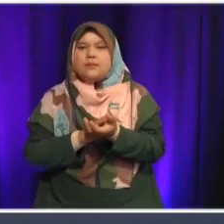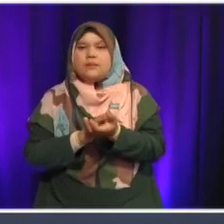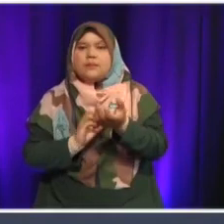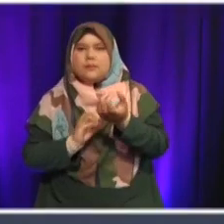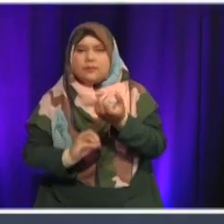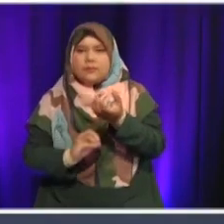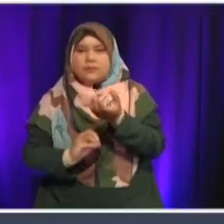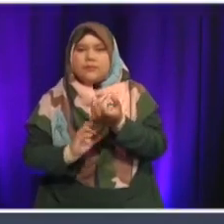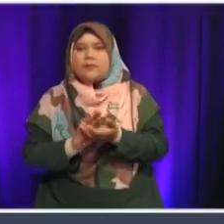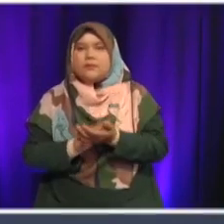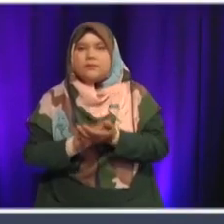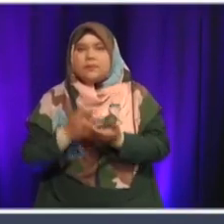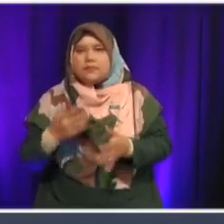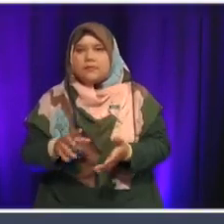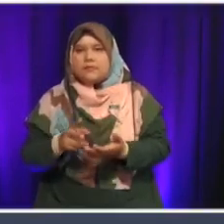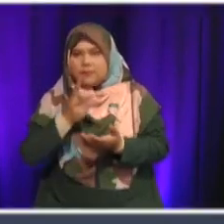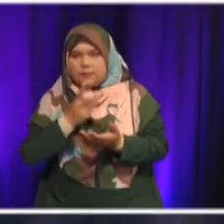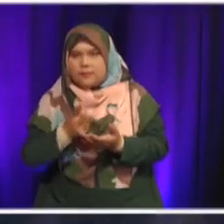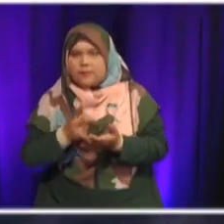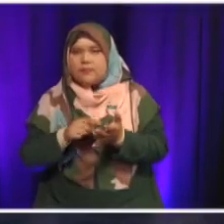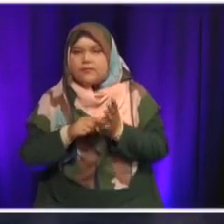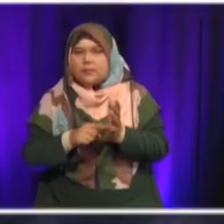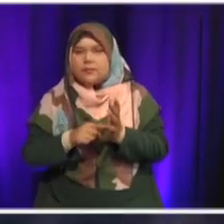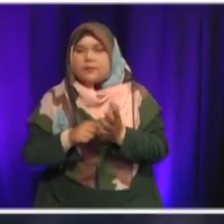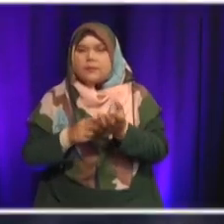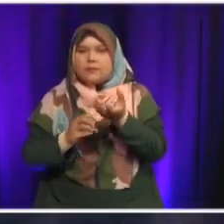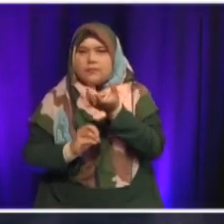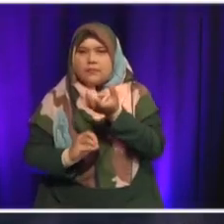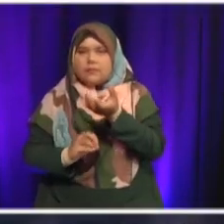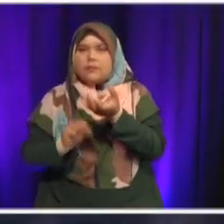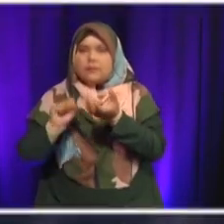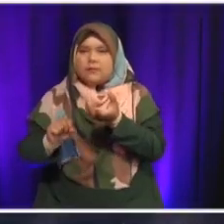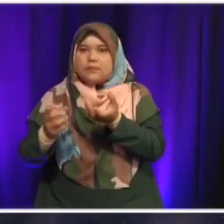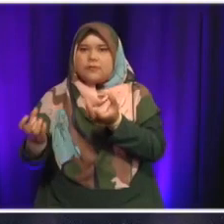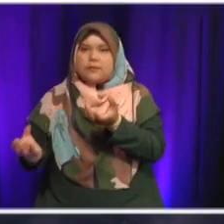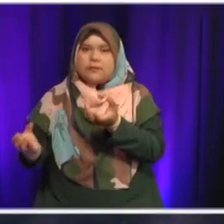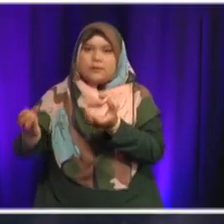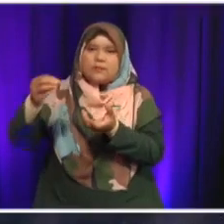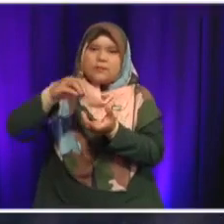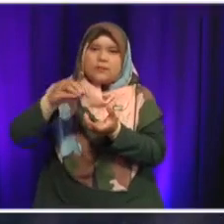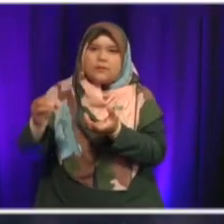apabila bacaan telah menunjukkan sifat murid-murid enggak boleh menimba Allah